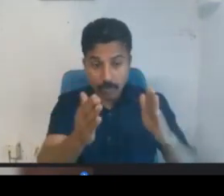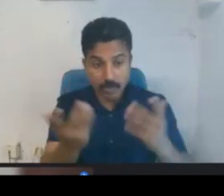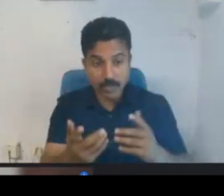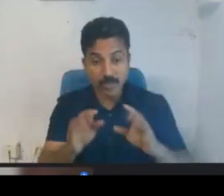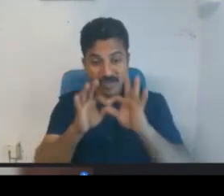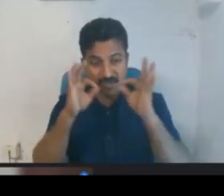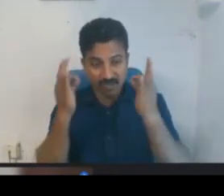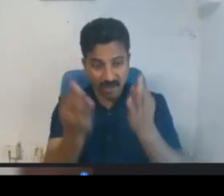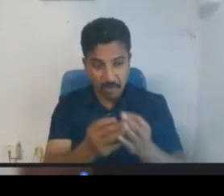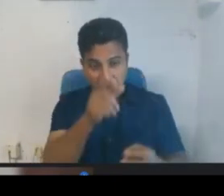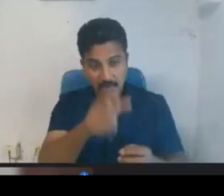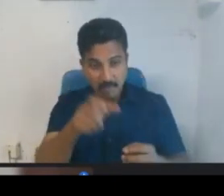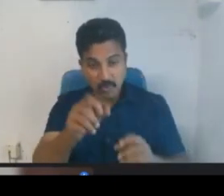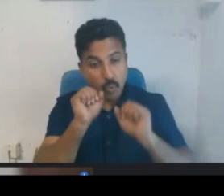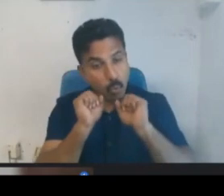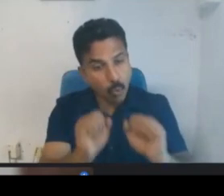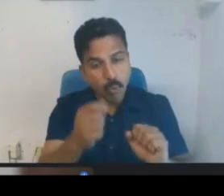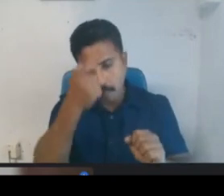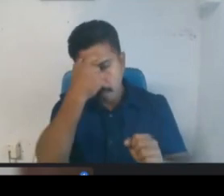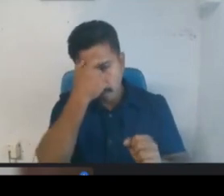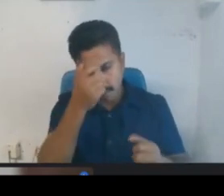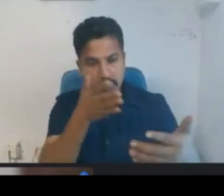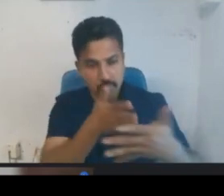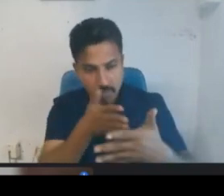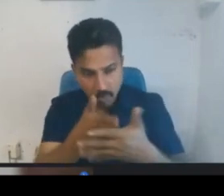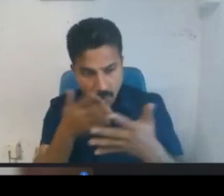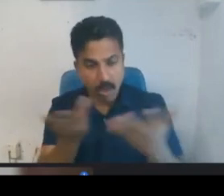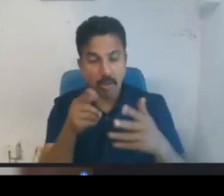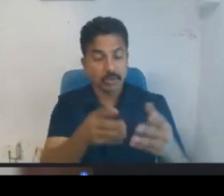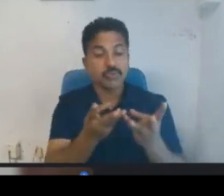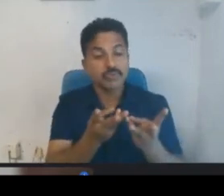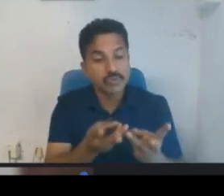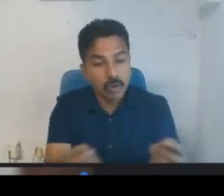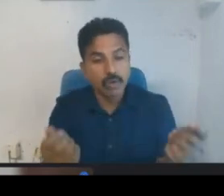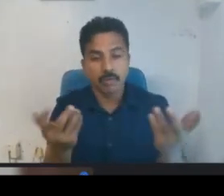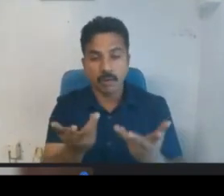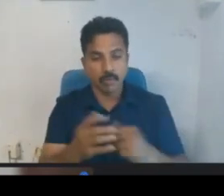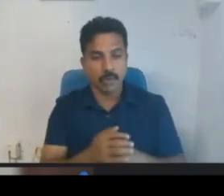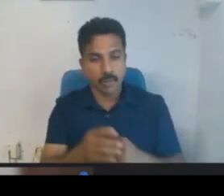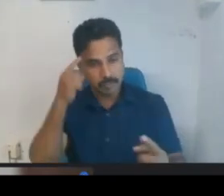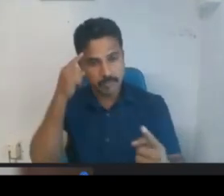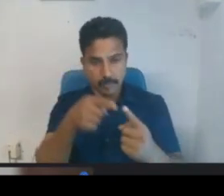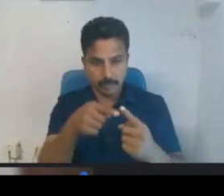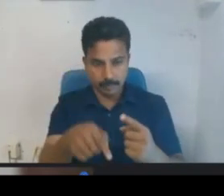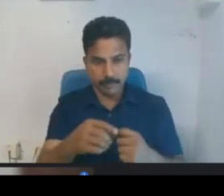ഈ കുടുംബാംഗങ്ങൾ നേരിടുന്ന പ്രശ്നങ്ങളും വെല്ലുവിളികളും അവയെ നമുക്കെങ്ങനെ കുറയ്ക്കാം എന്നതുമായിരിക്കും.